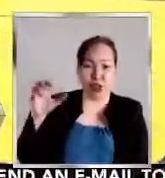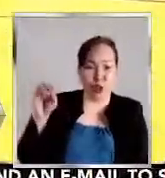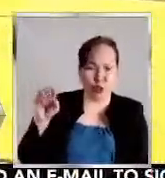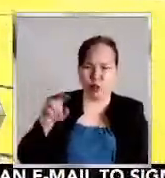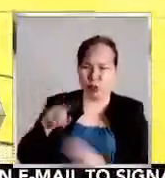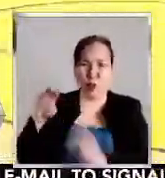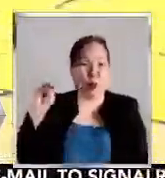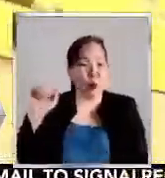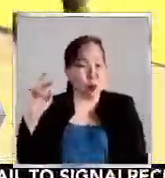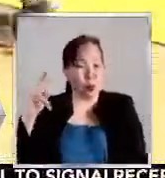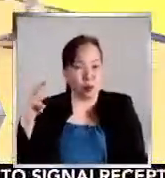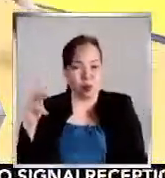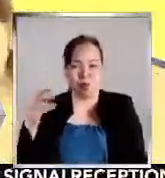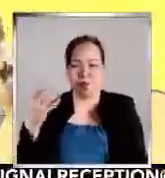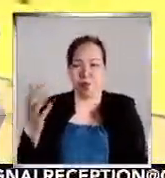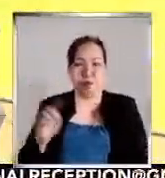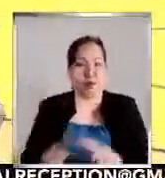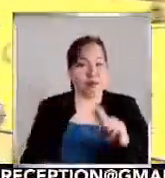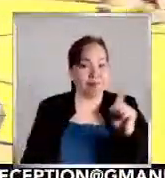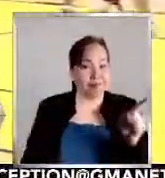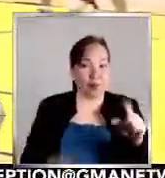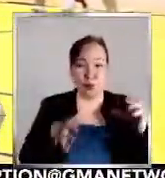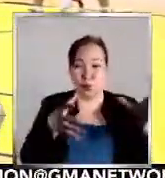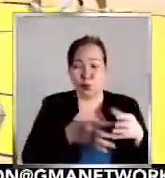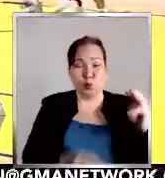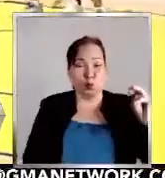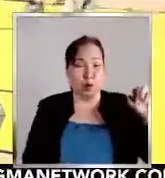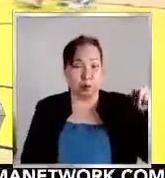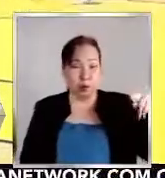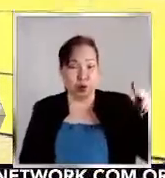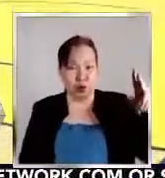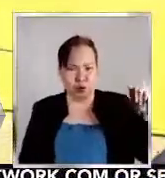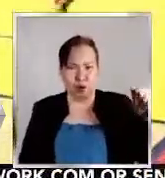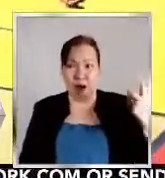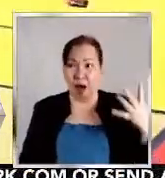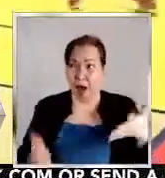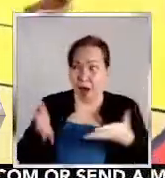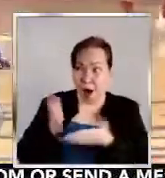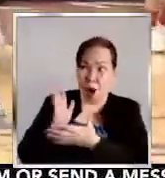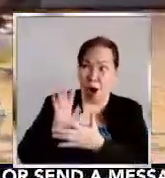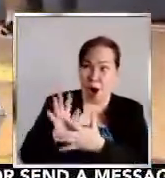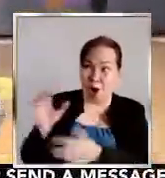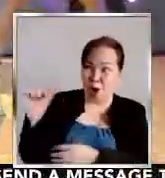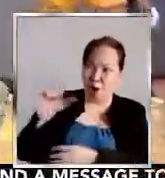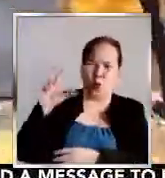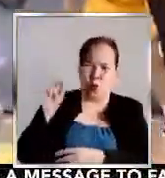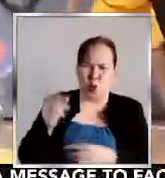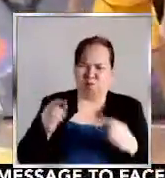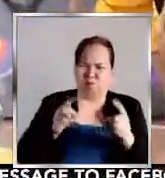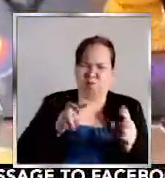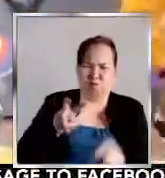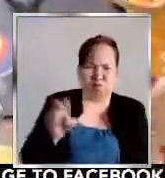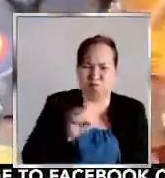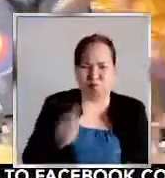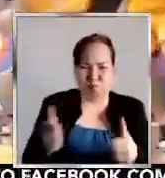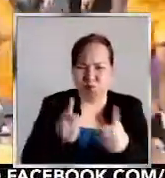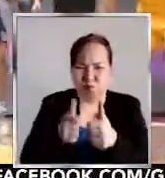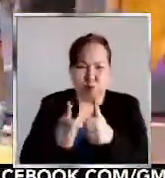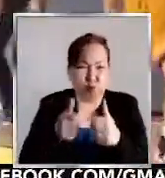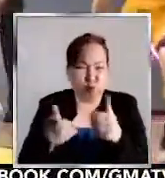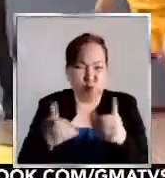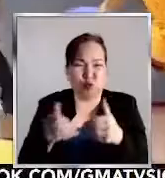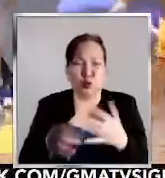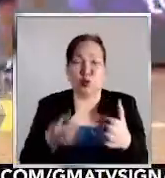hindi rin hinayaan ng Mapua Cardinals na basta matapos ang laban, lalo pat ito ang unang beses na nakapasok muli sila